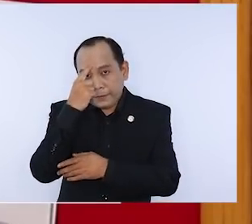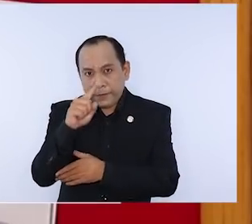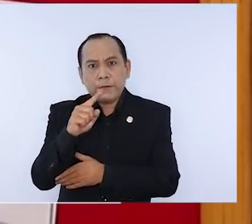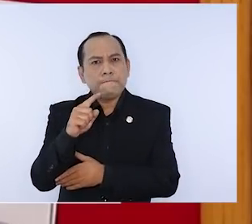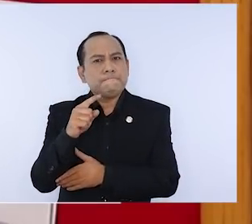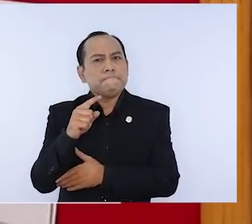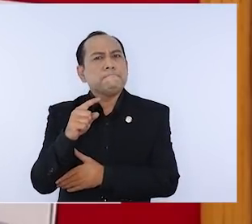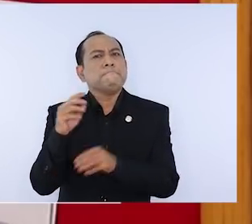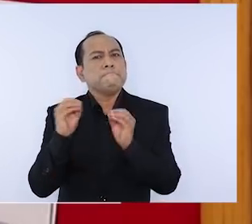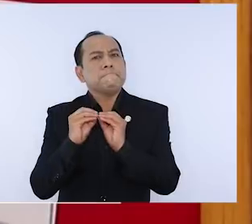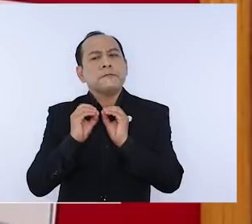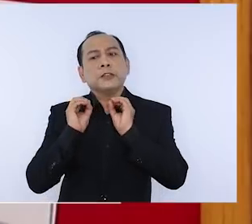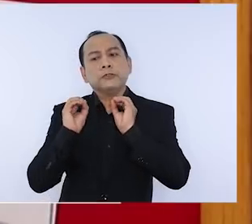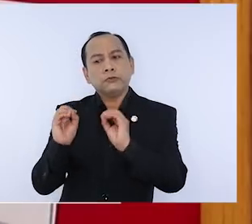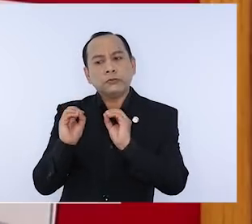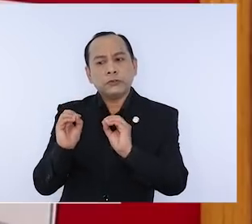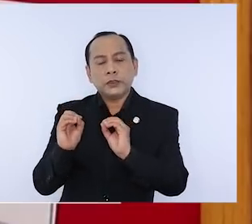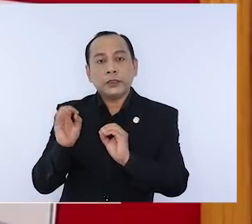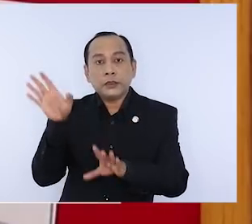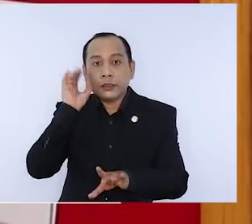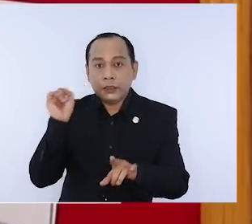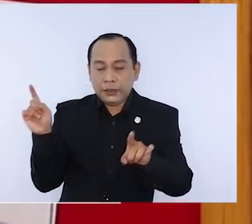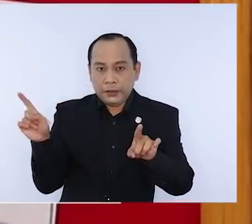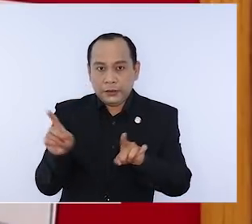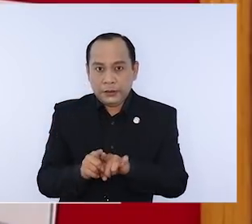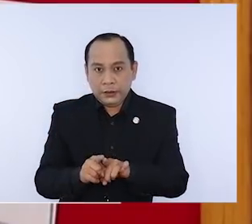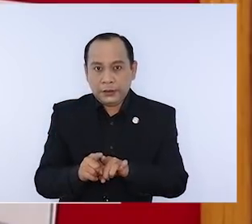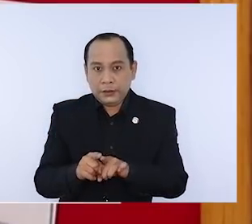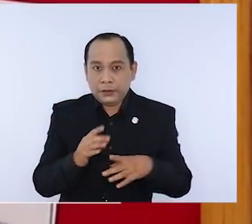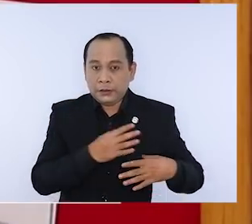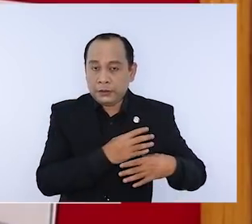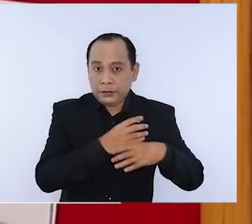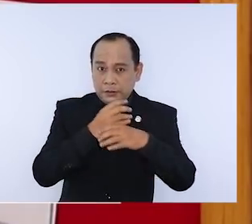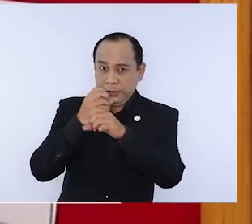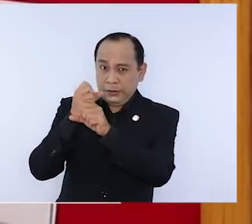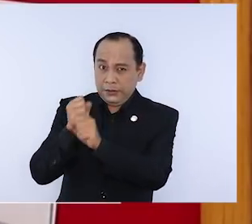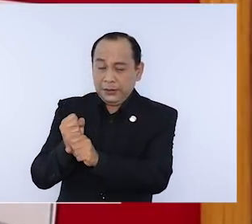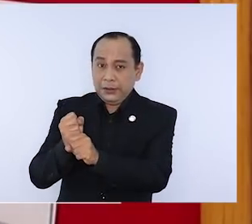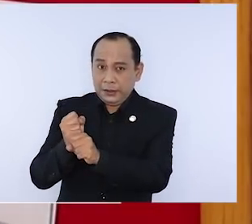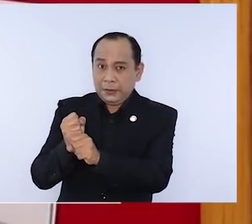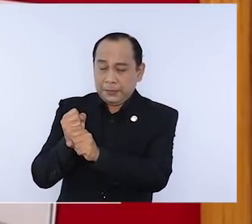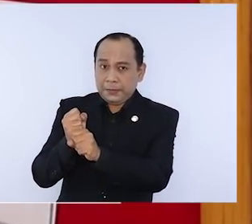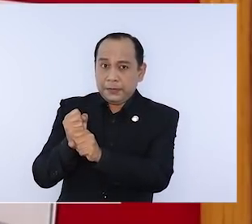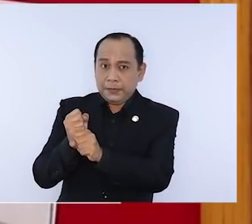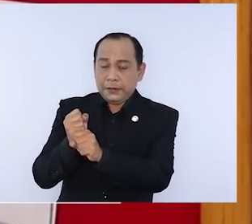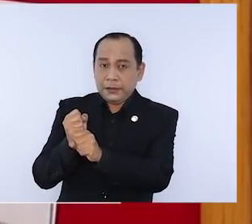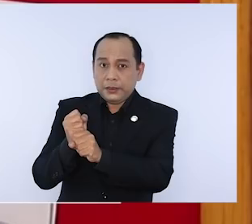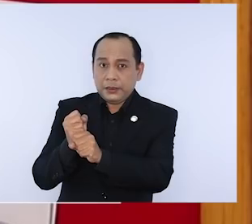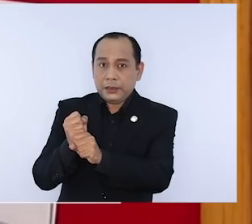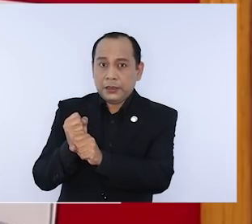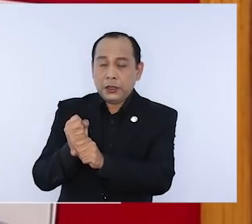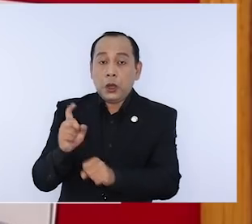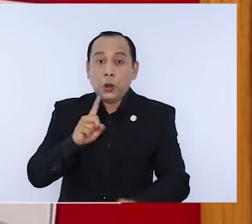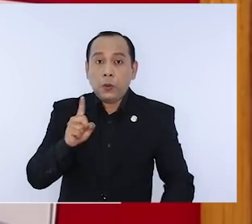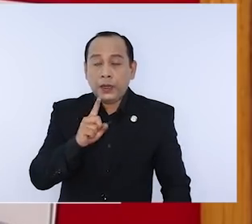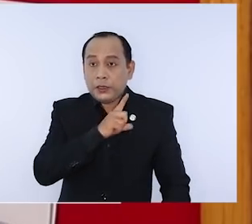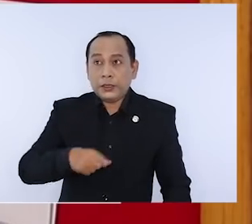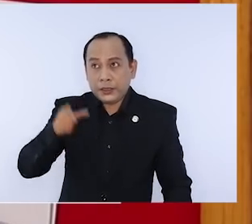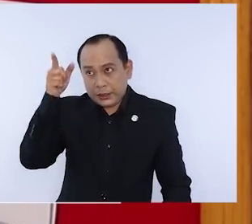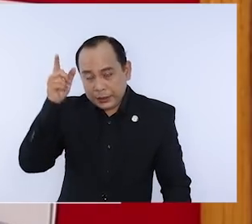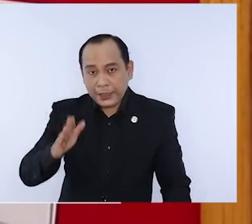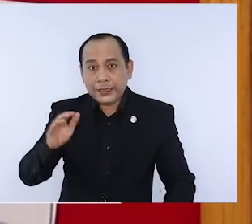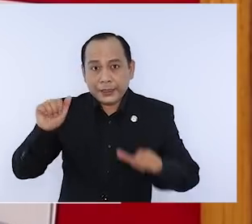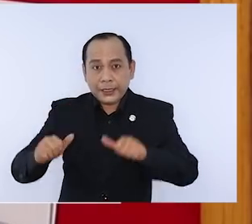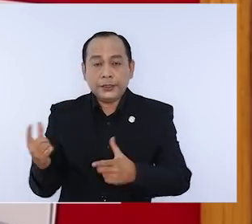lalo na turuan ang mga kapatid na ilagak po ang kanilang pagtitiwala sa magagawa